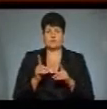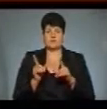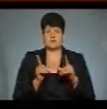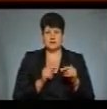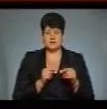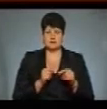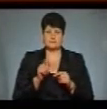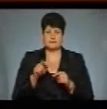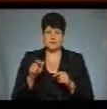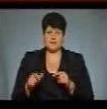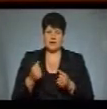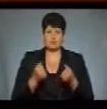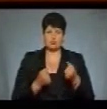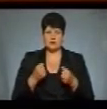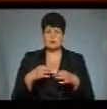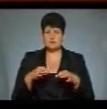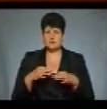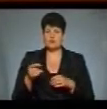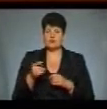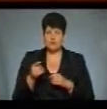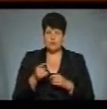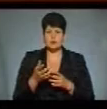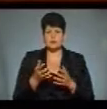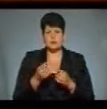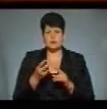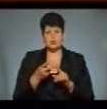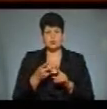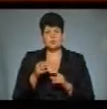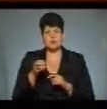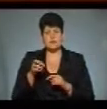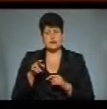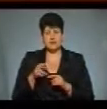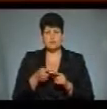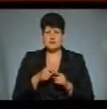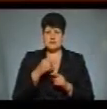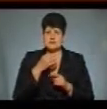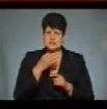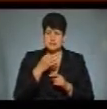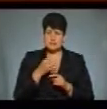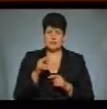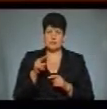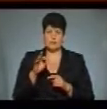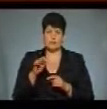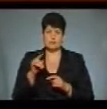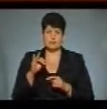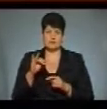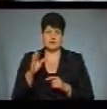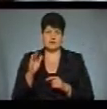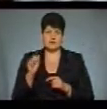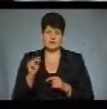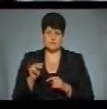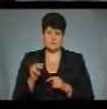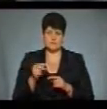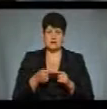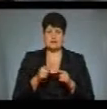пасажирів автомобільним транспортом у Тернополі, прийняте 2 травня. Про це нам повідомив позивач Ростислав Небельський.